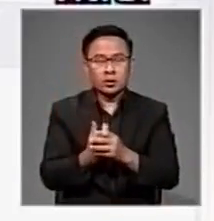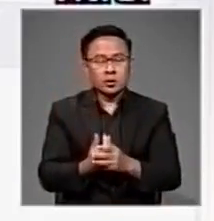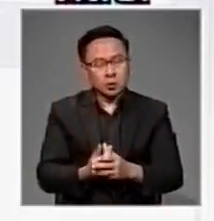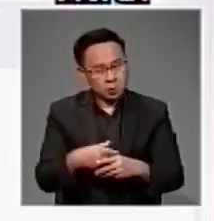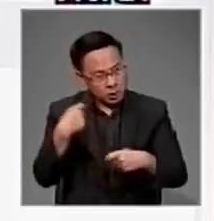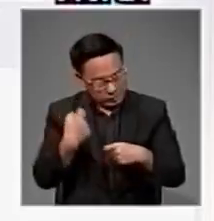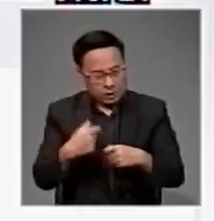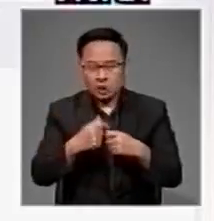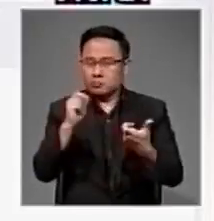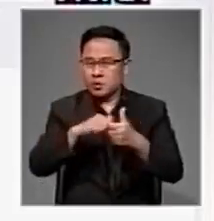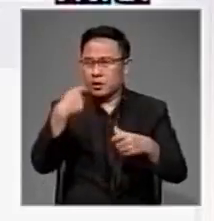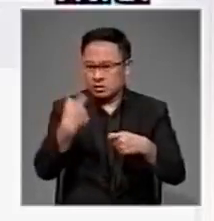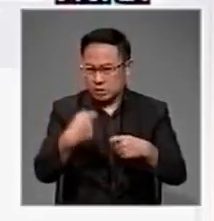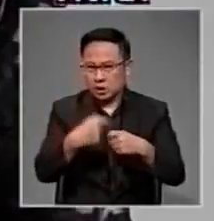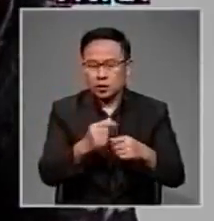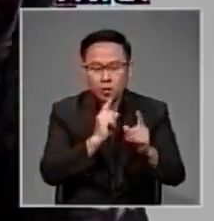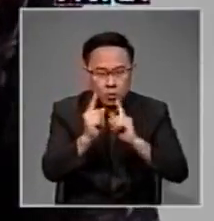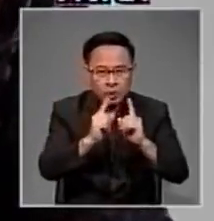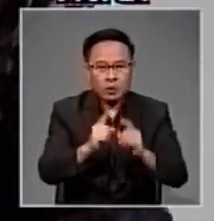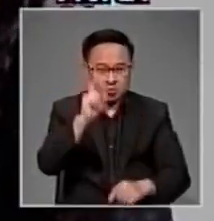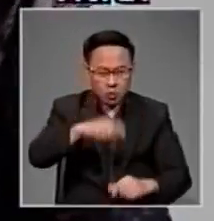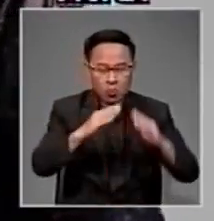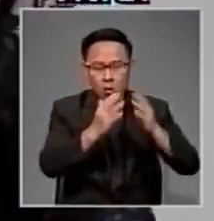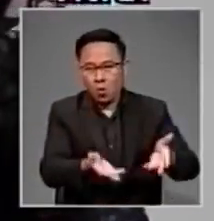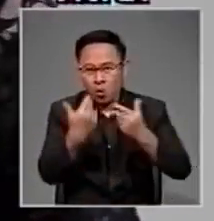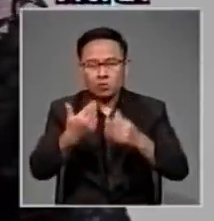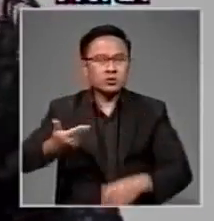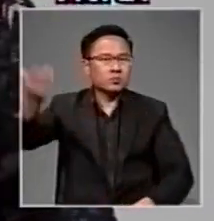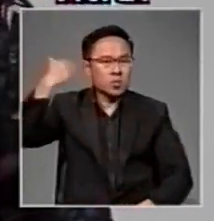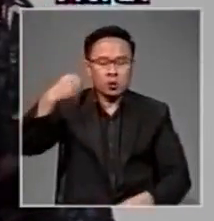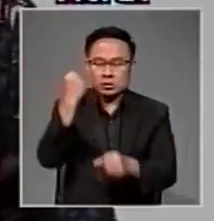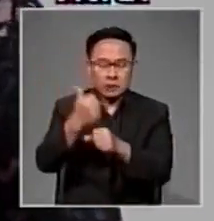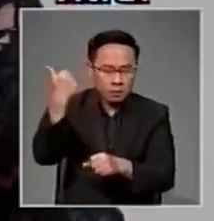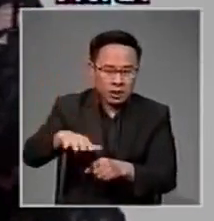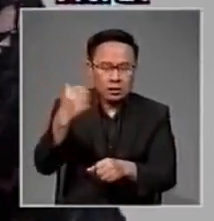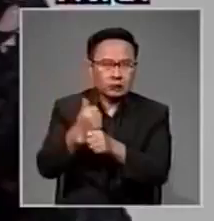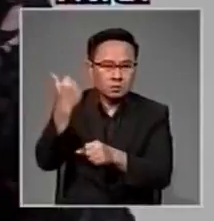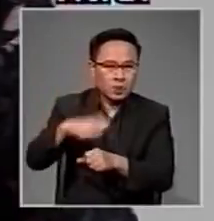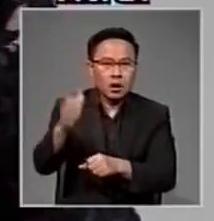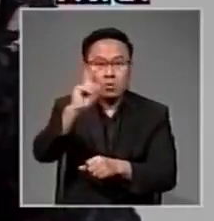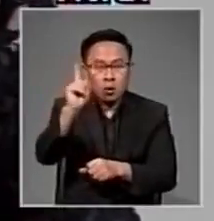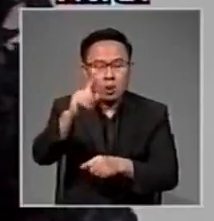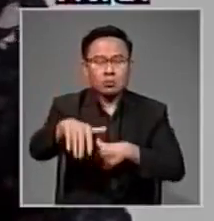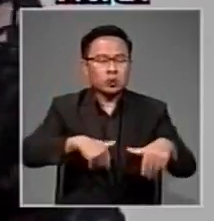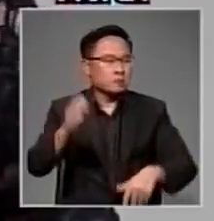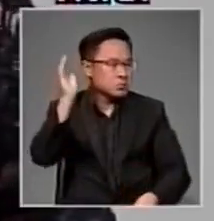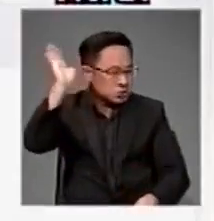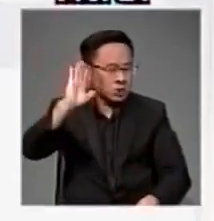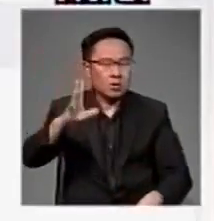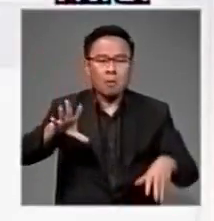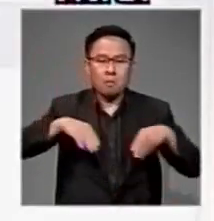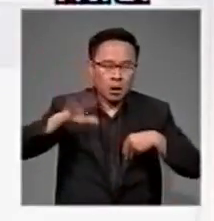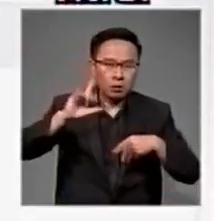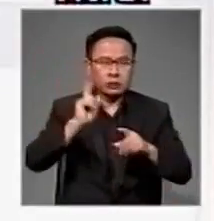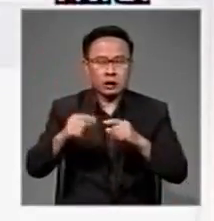รื้อถอน ที่อยู่เดิม นี่คือปัญหาหนักที่กี่สมัยกี่รัฐบาลก็ไม่สามารถที่